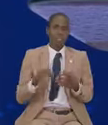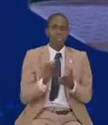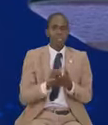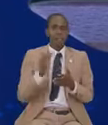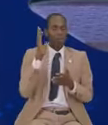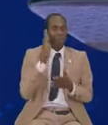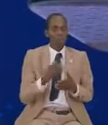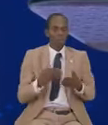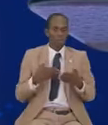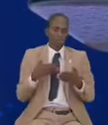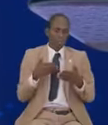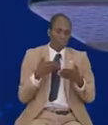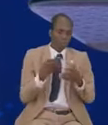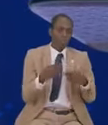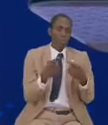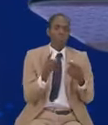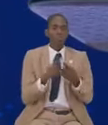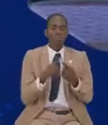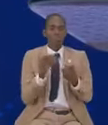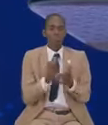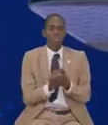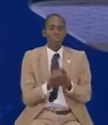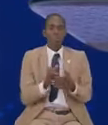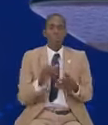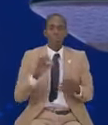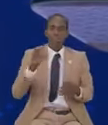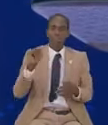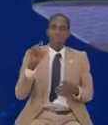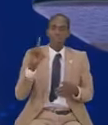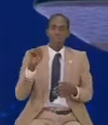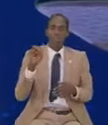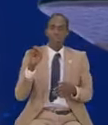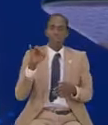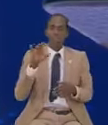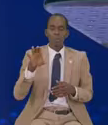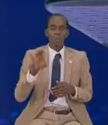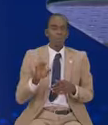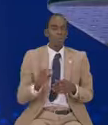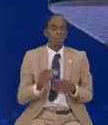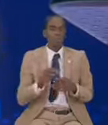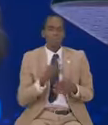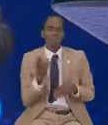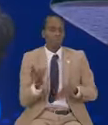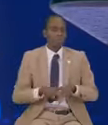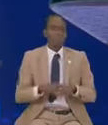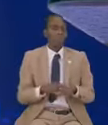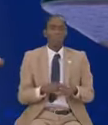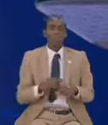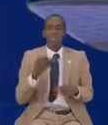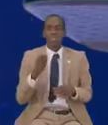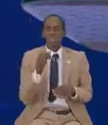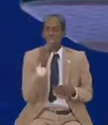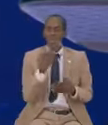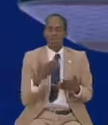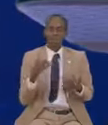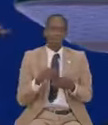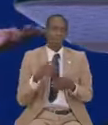va se pencher vers la nationalité qui va qui a en train à